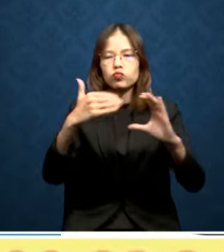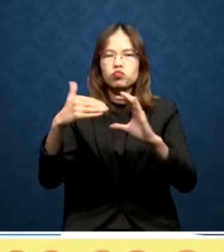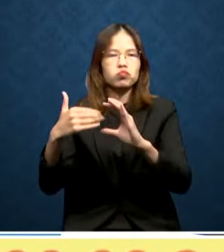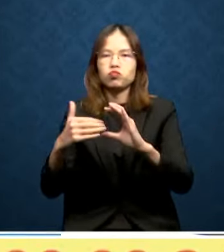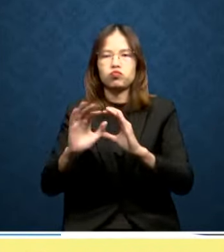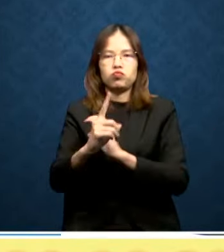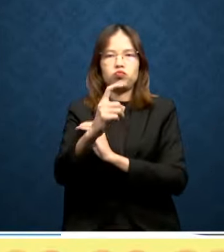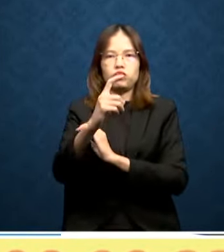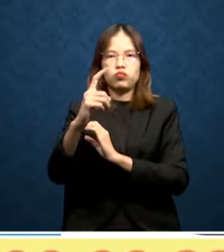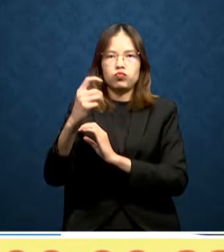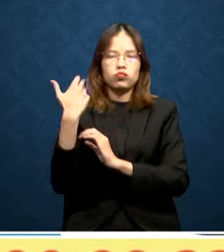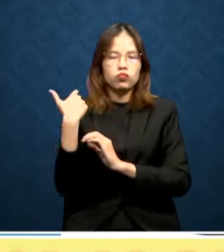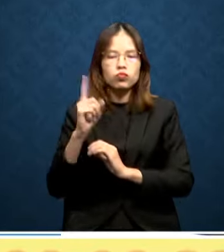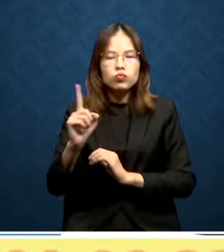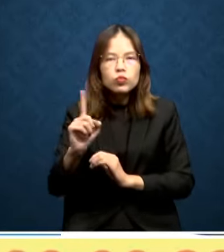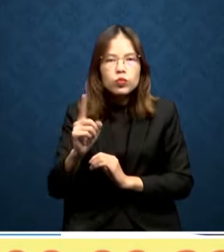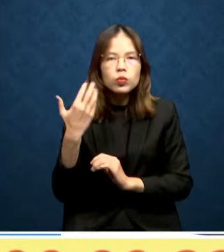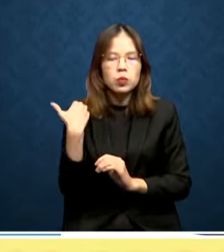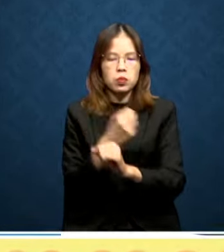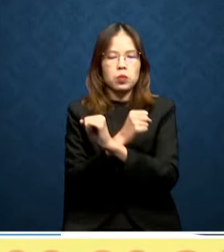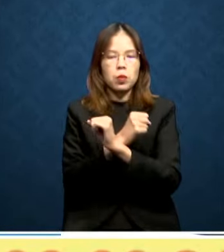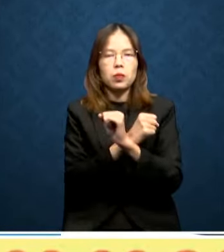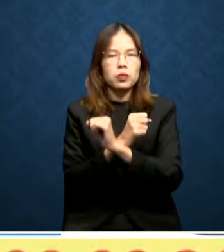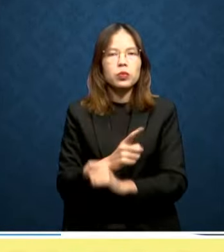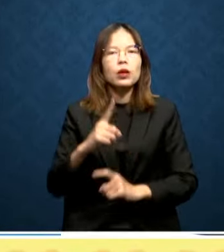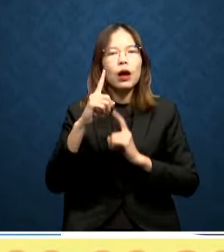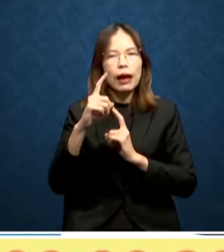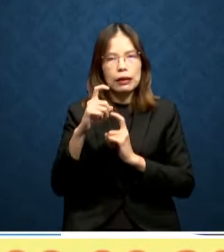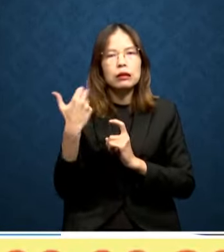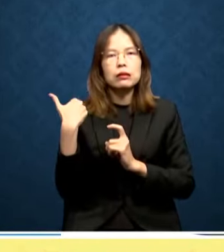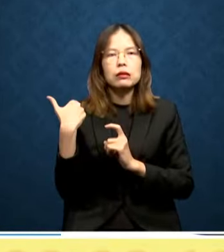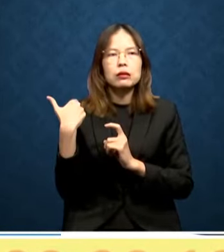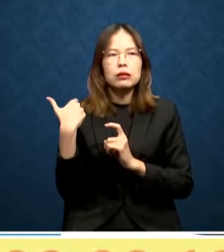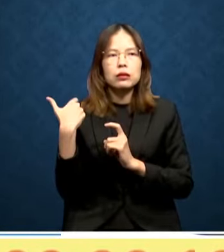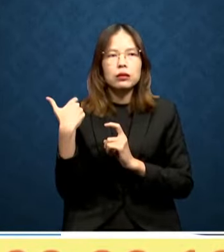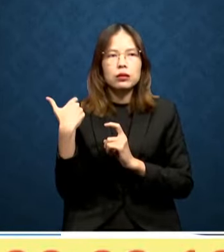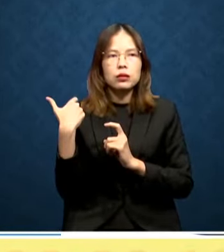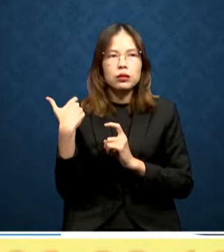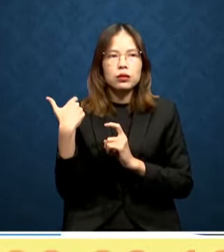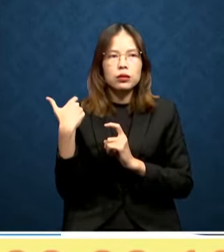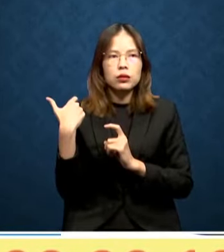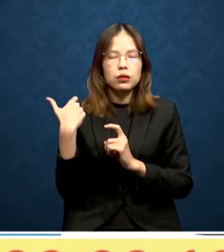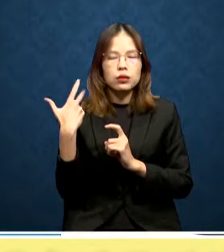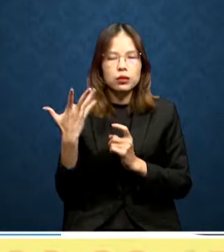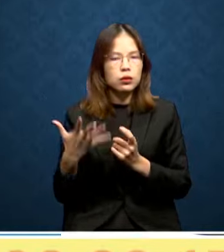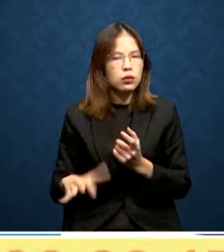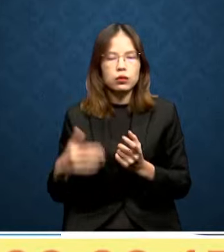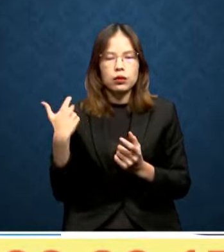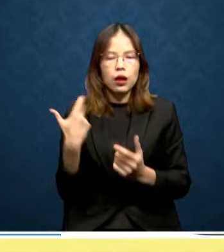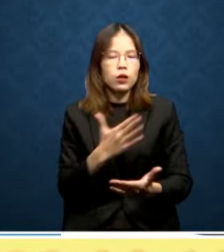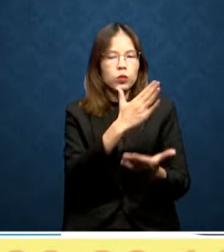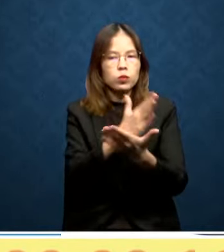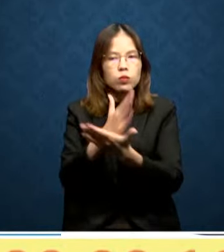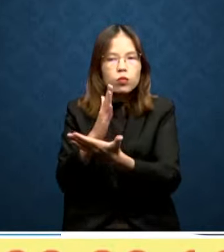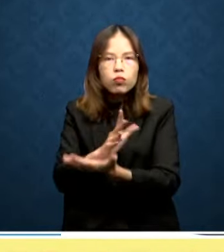เสรีและไม่มีความปลอดภัยต่อชีวิตของผู้คนให้ระงับยับยั้งหรือ